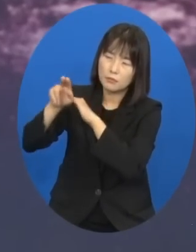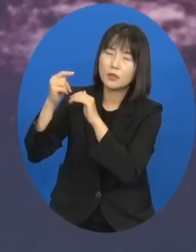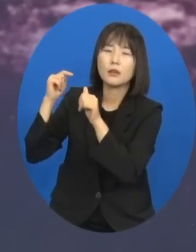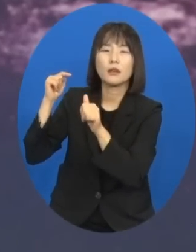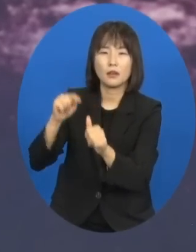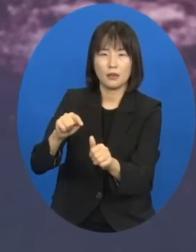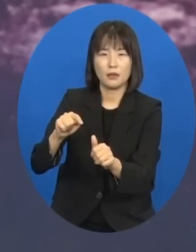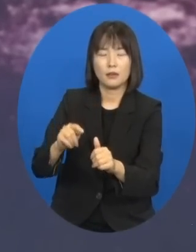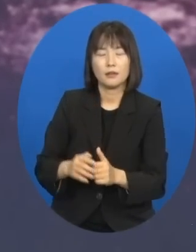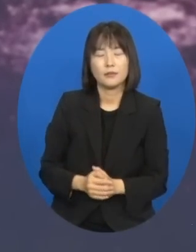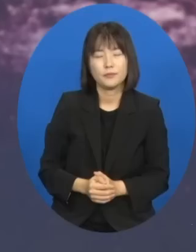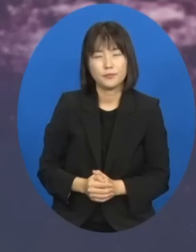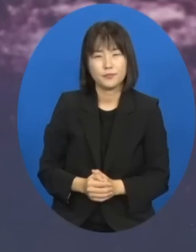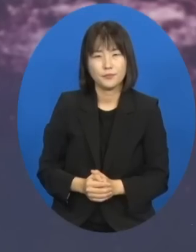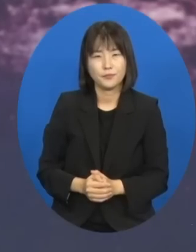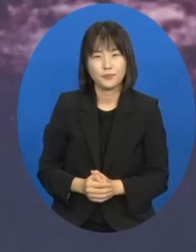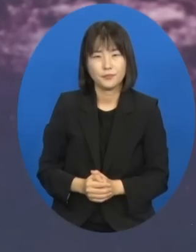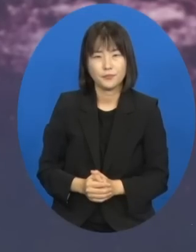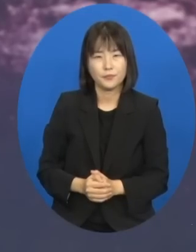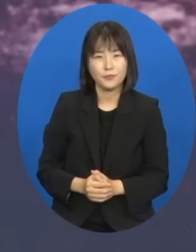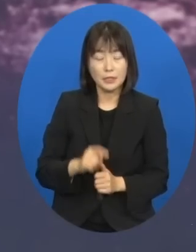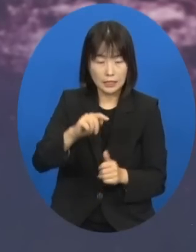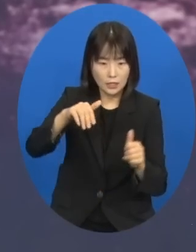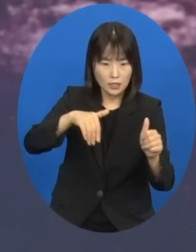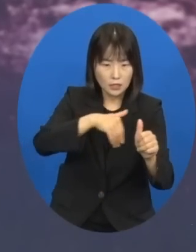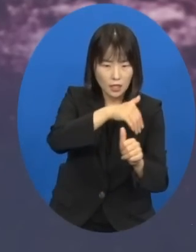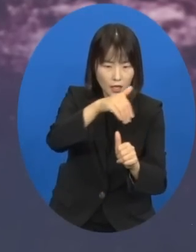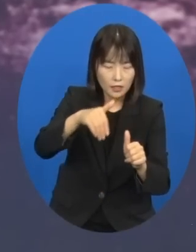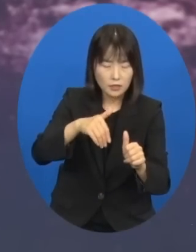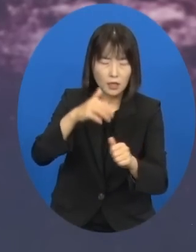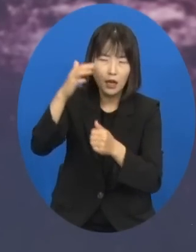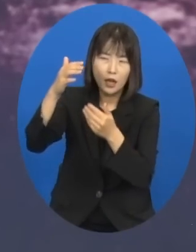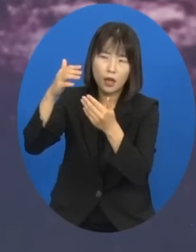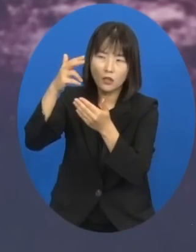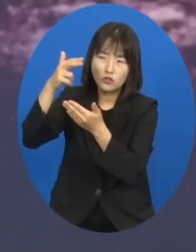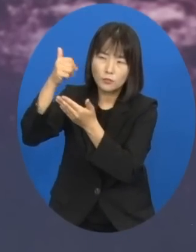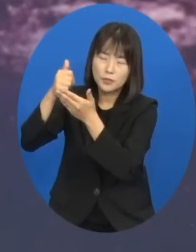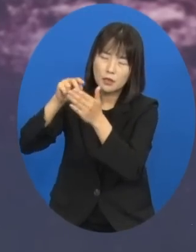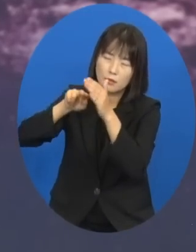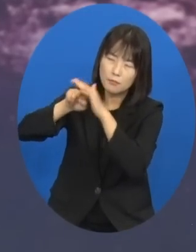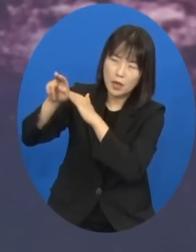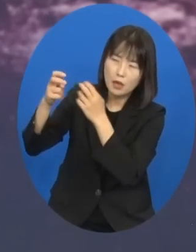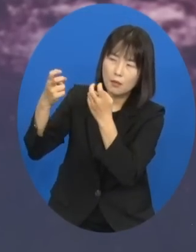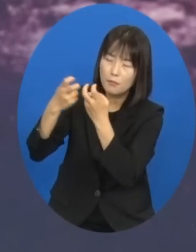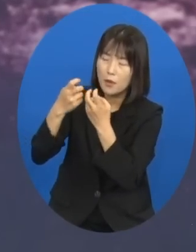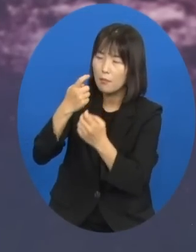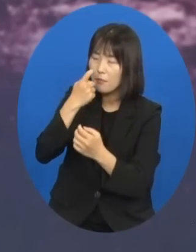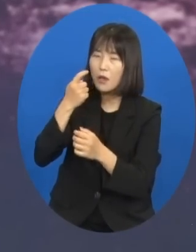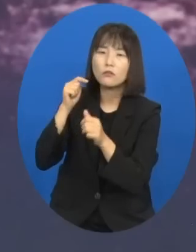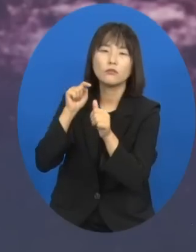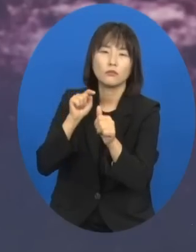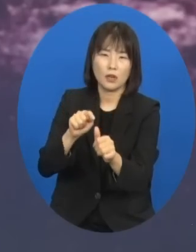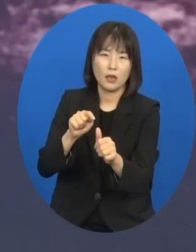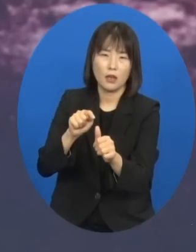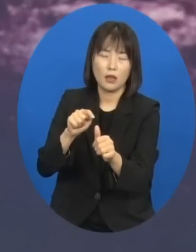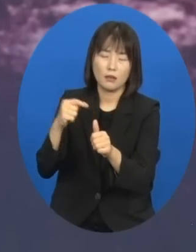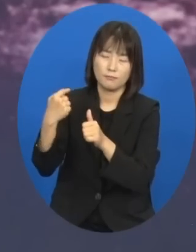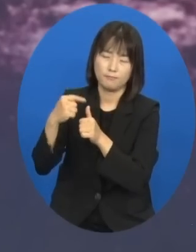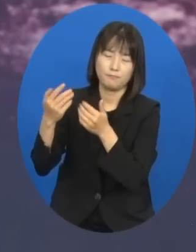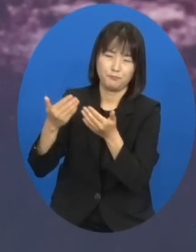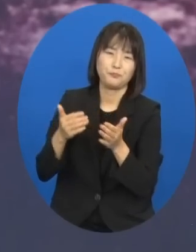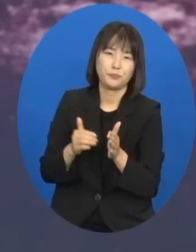흉년의 상황을 피하려 하지 말고 그 상황 속에서 주님께 피하는 법을 배우라는 것이죠. 그 교훈을 그때 배운